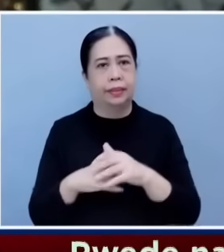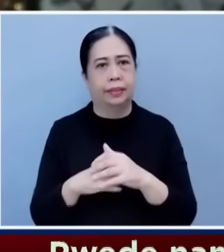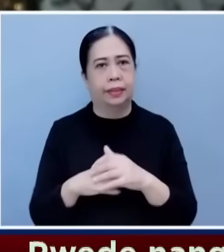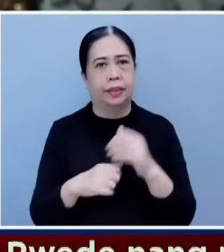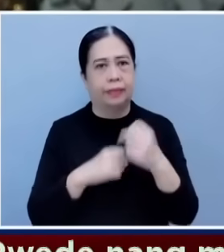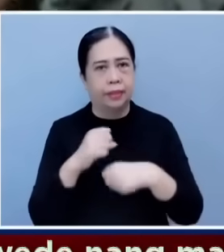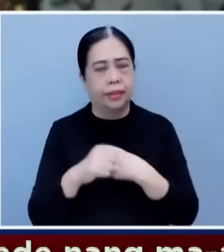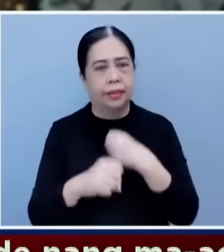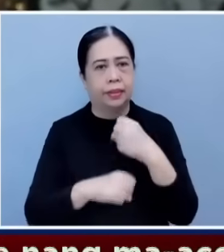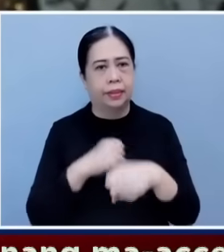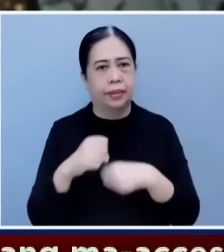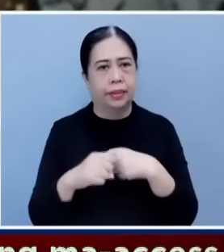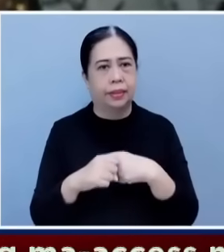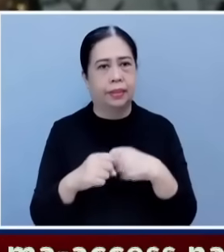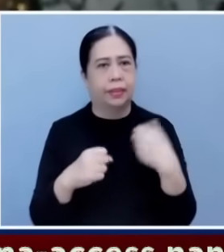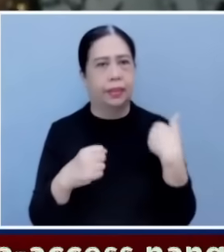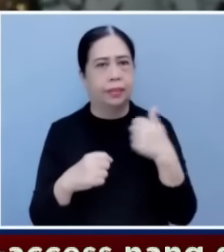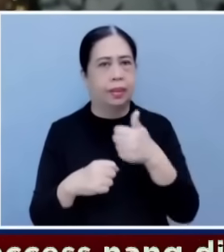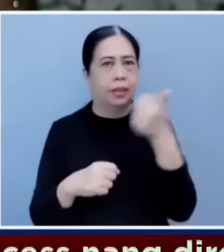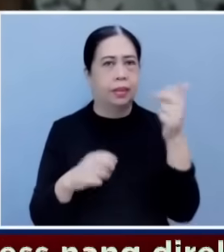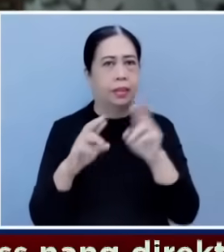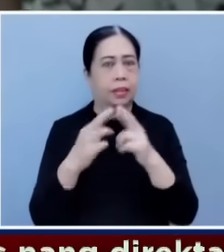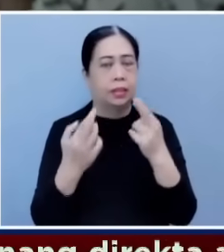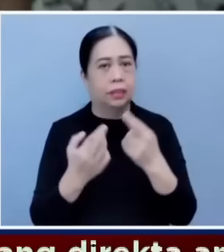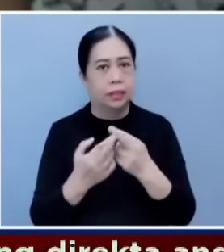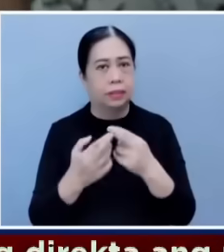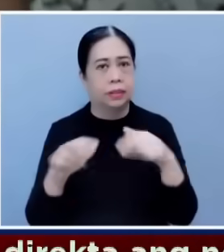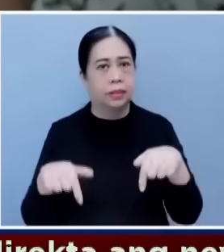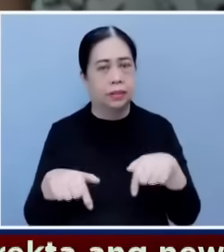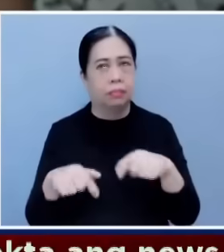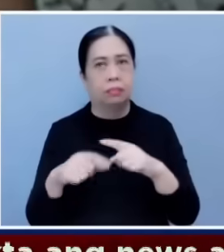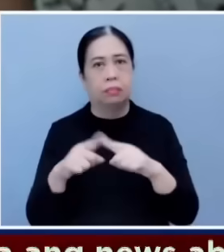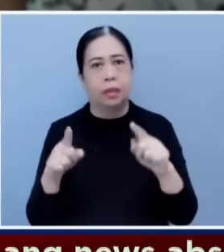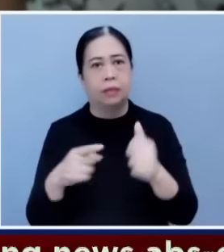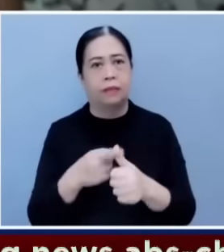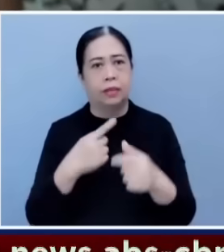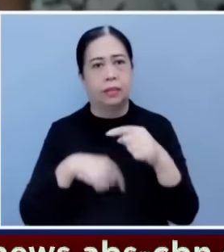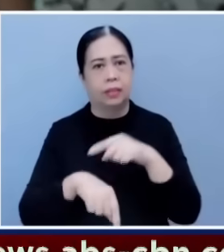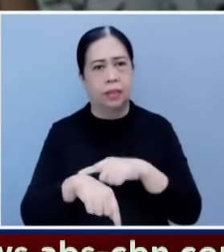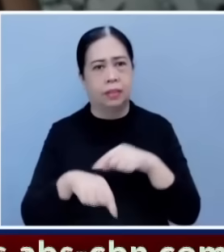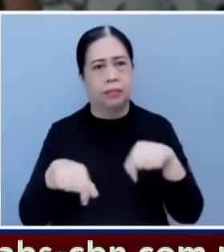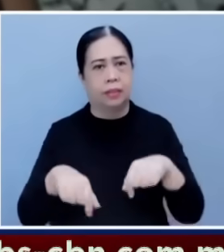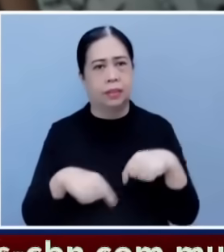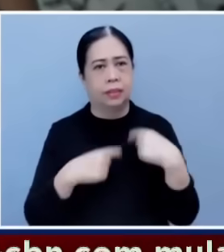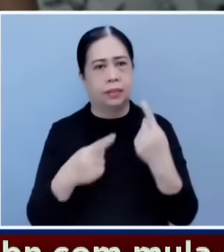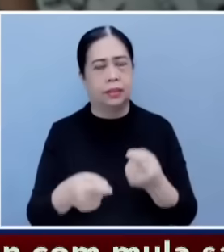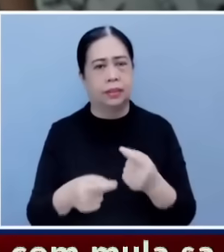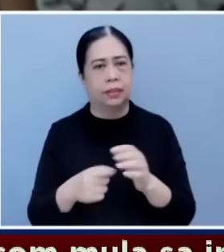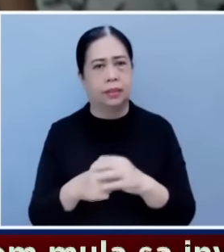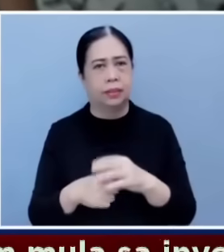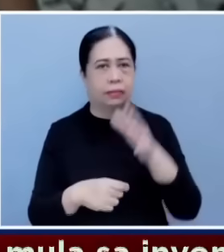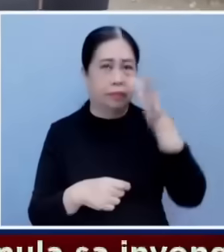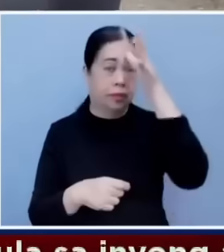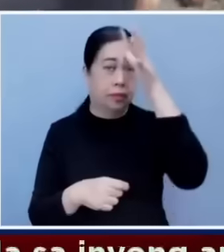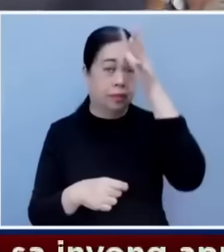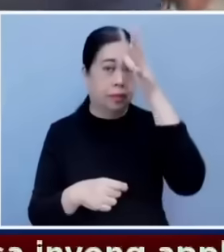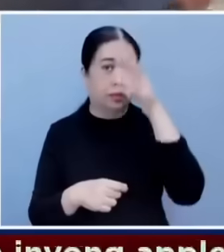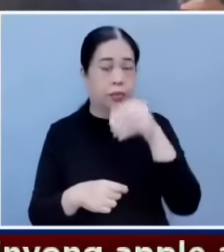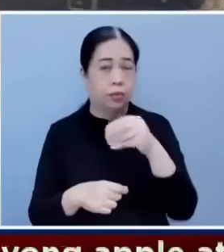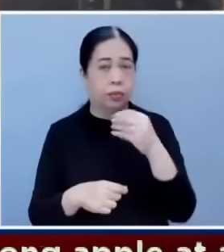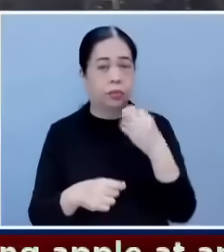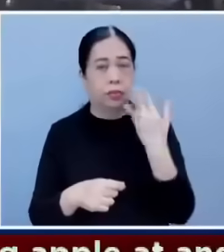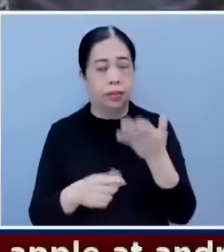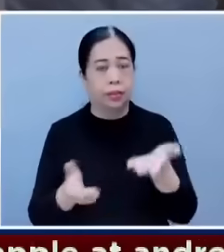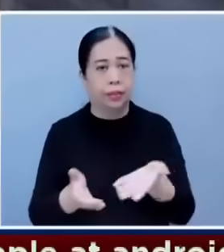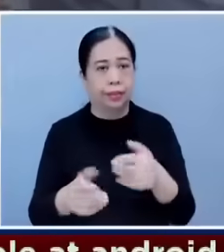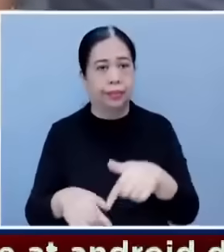yearly dito kasi may iba naman din kaming mga relatives din dito. Pero first time din namin since father namin yung nandito.